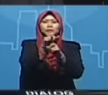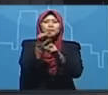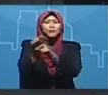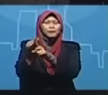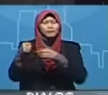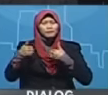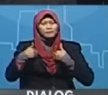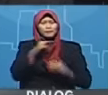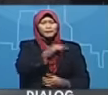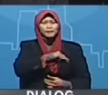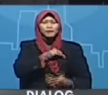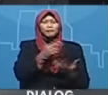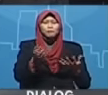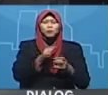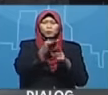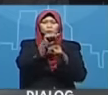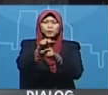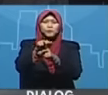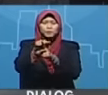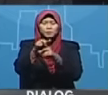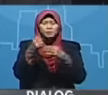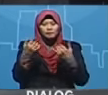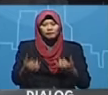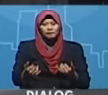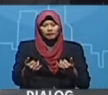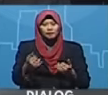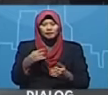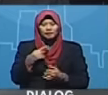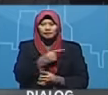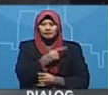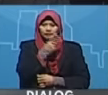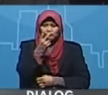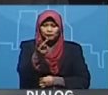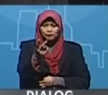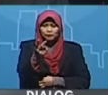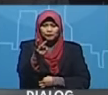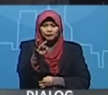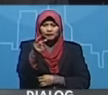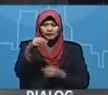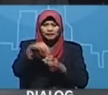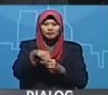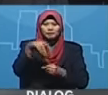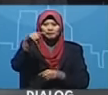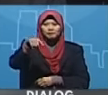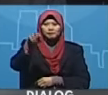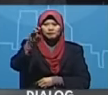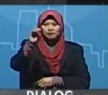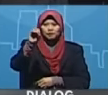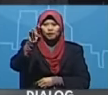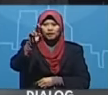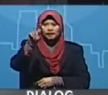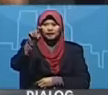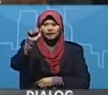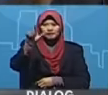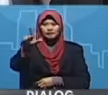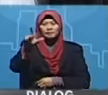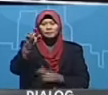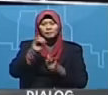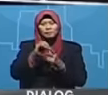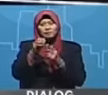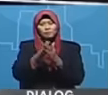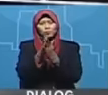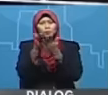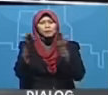memang ada niat untuk menipu ya. Jadi sekarang ni kalau kita lihat di dalam portal, di dalam apa ni surat